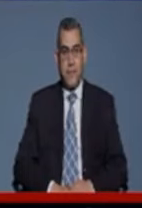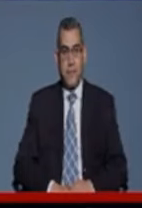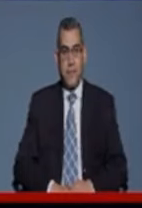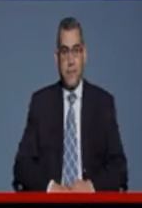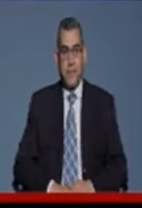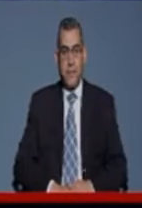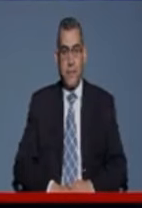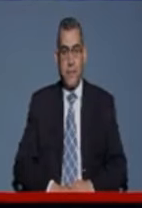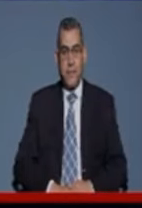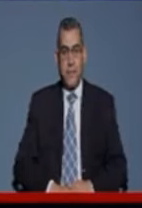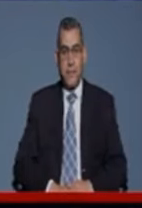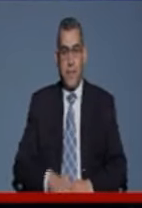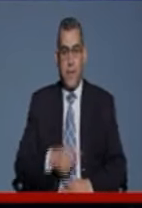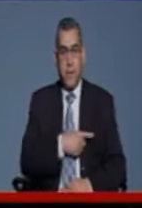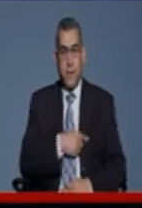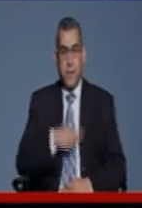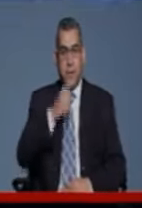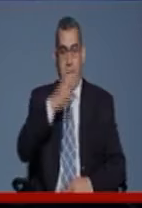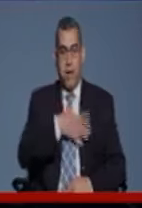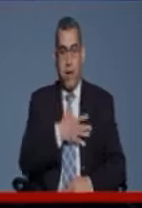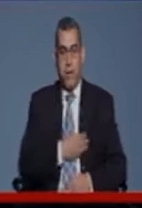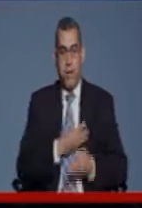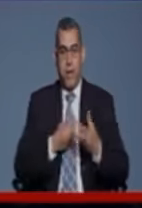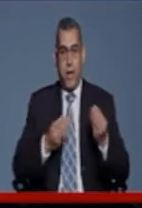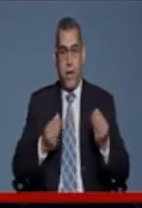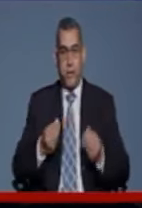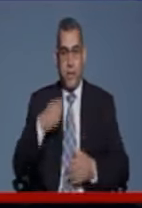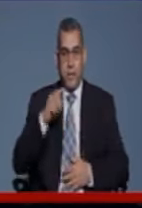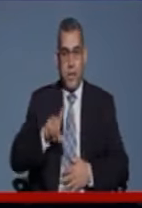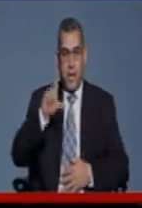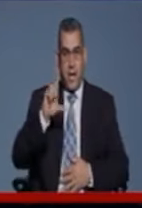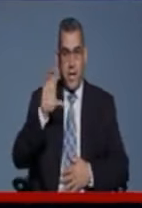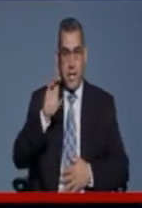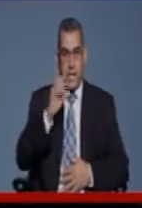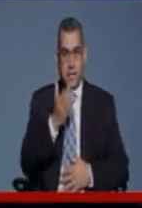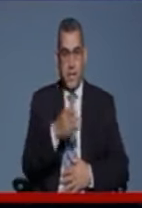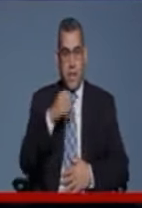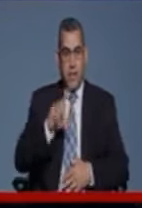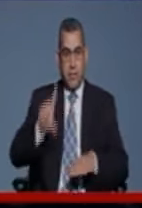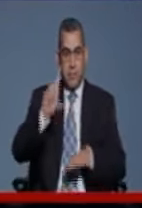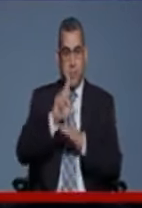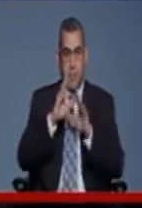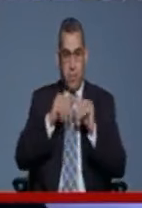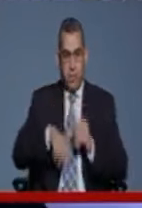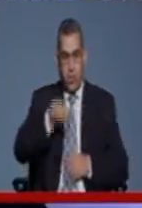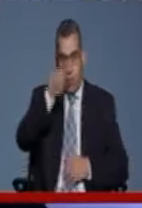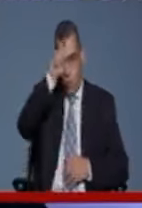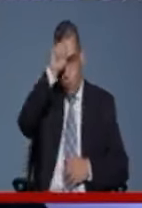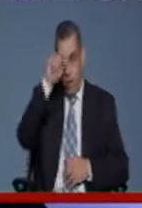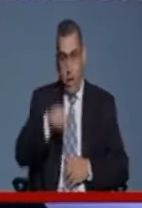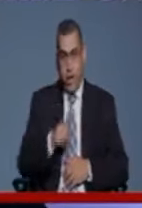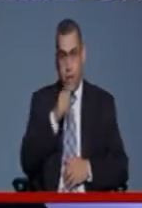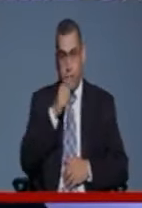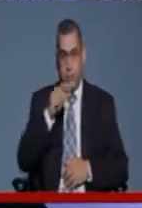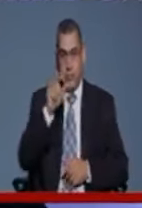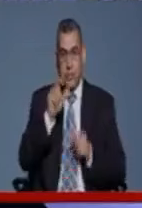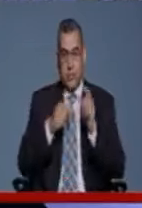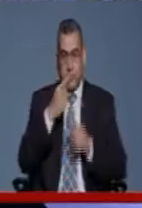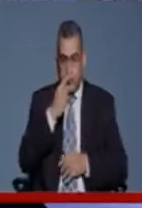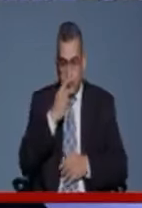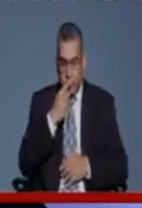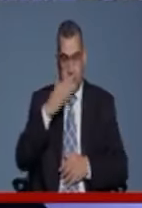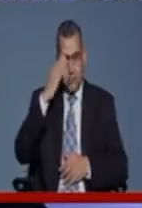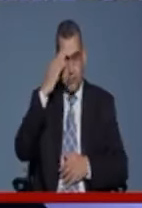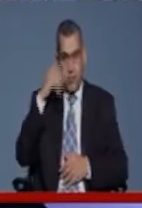بسم الله الرحمن الرحيم. السيد الرئيس عبد الفتاح السيسي رئيس الجمهورية، بالغ التقدير والاعتزاز